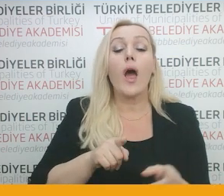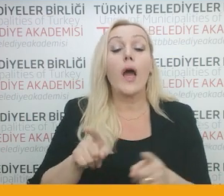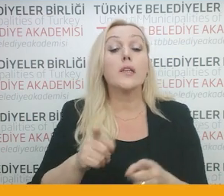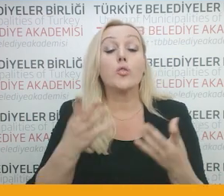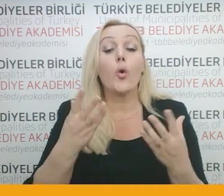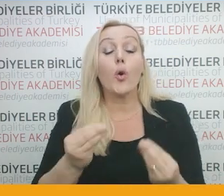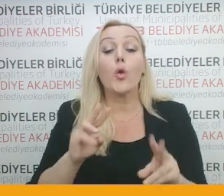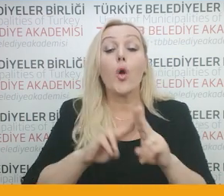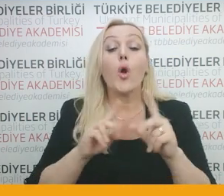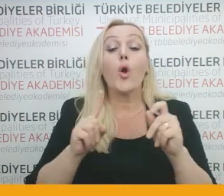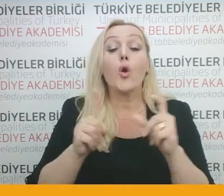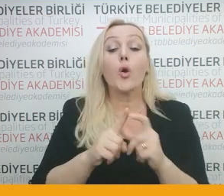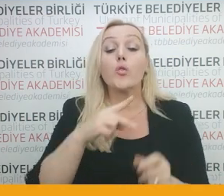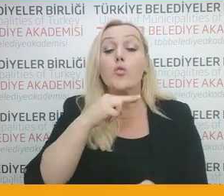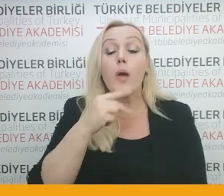da görebiliriz.